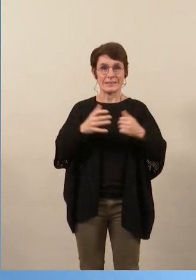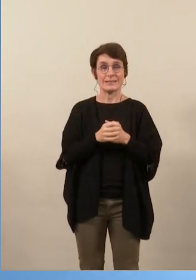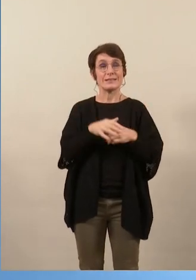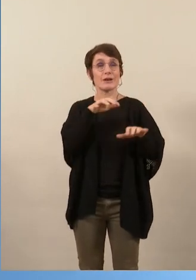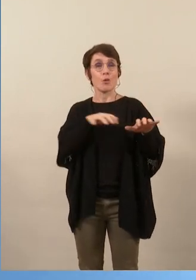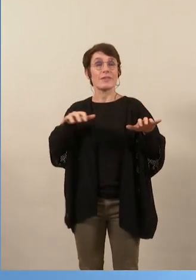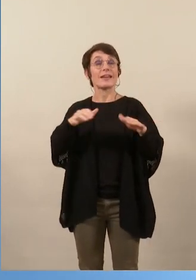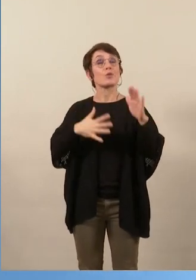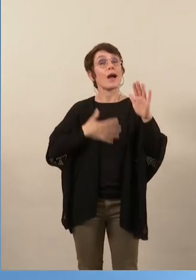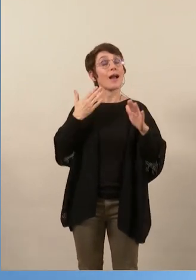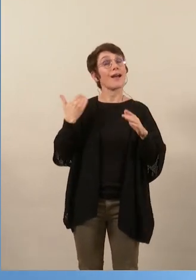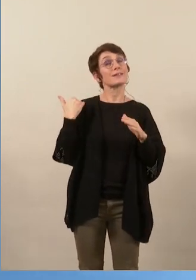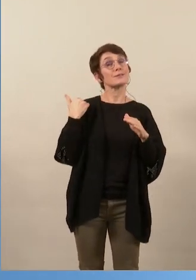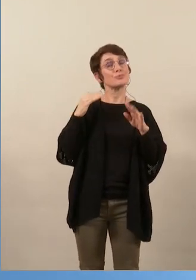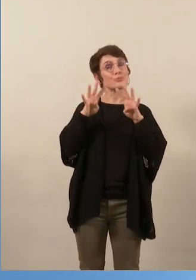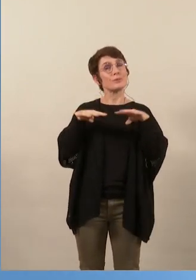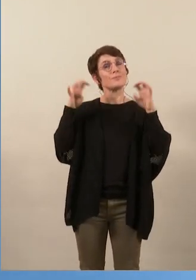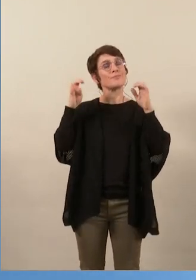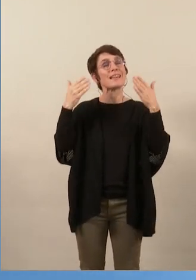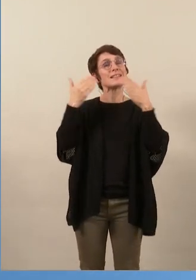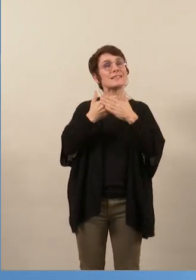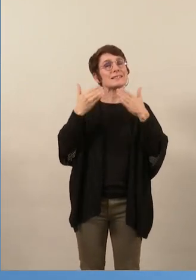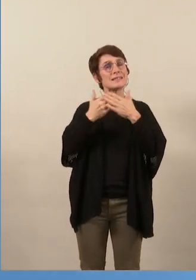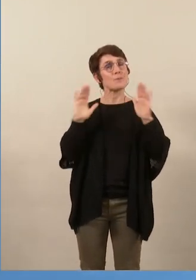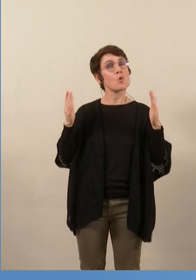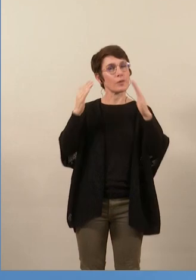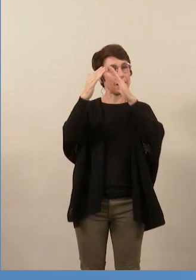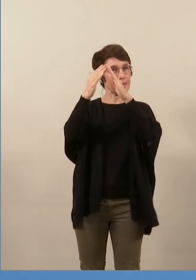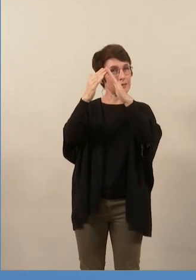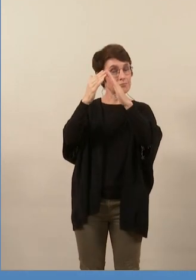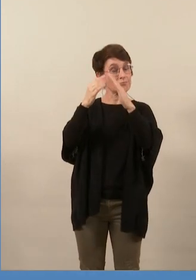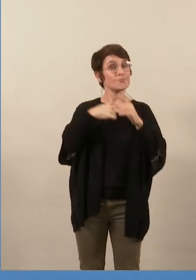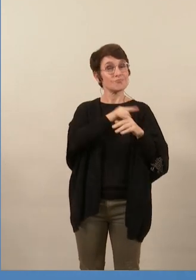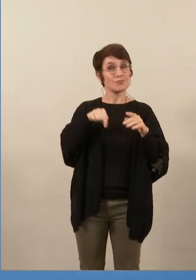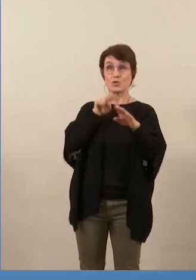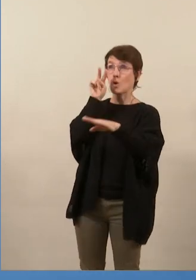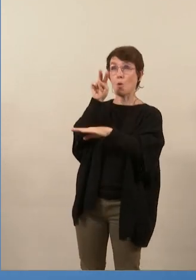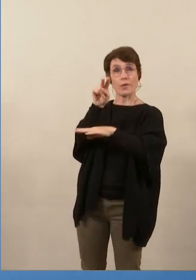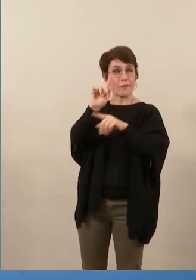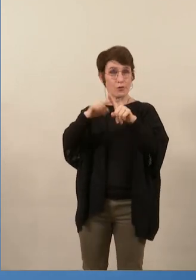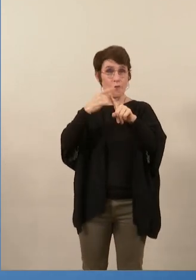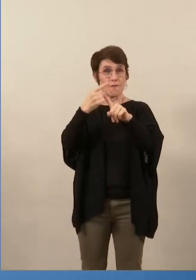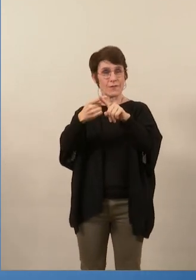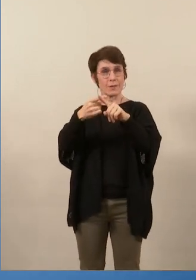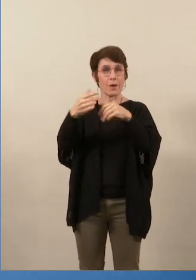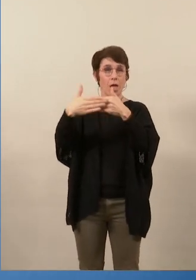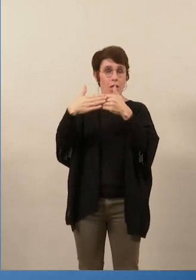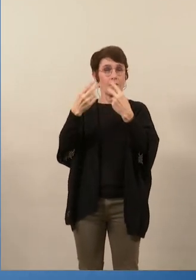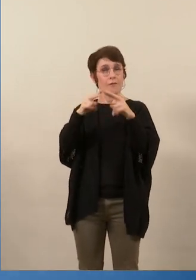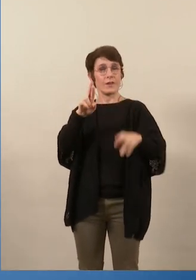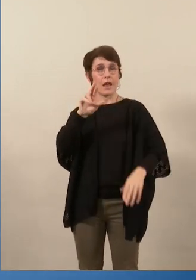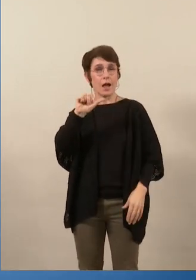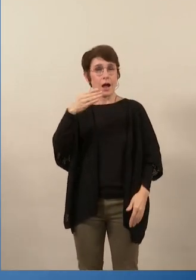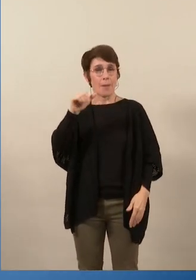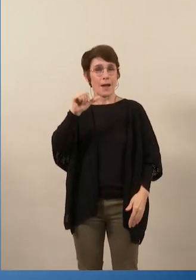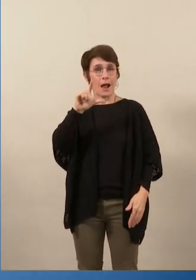cinémtagne nous avons eu la chance de voir un très beau film qui se passe près de de ramala un film